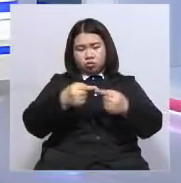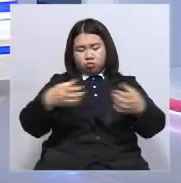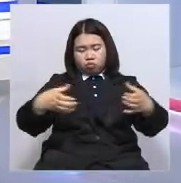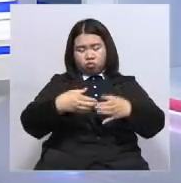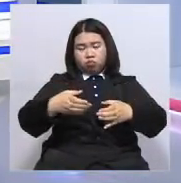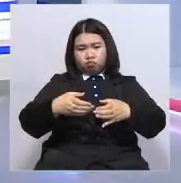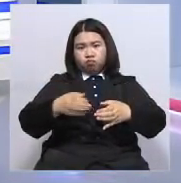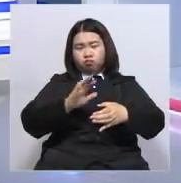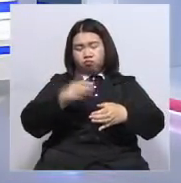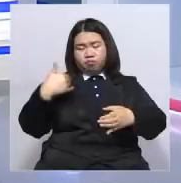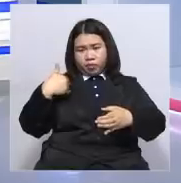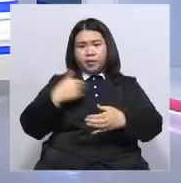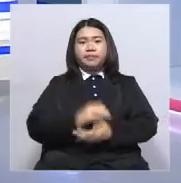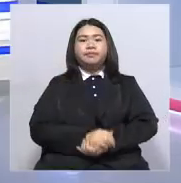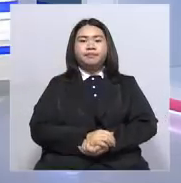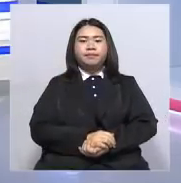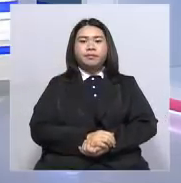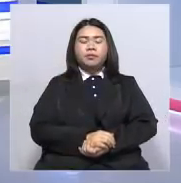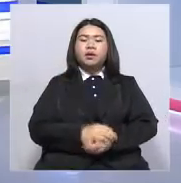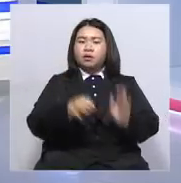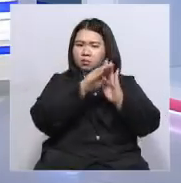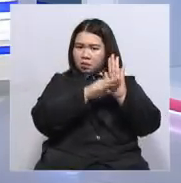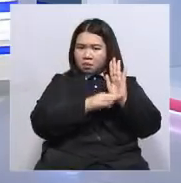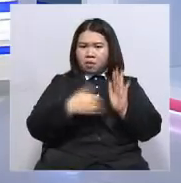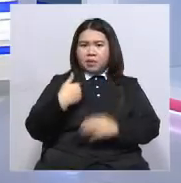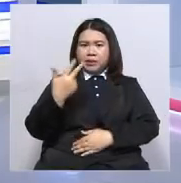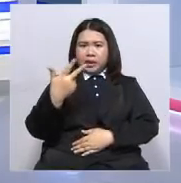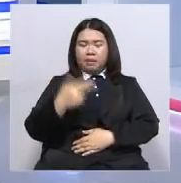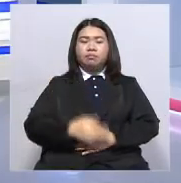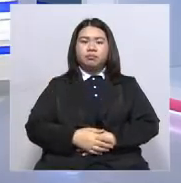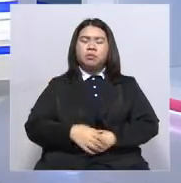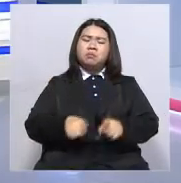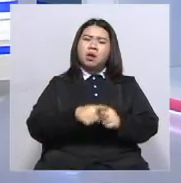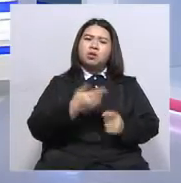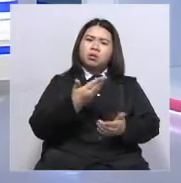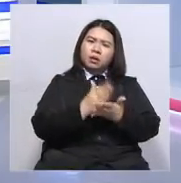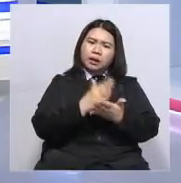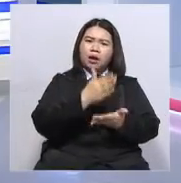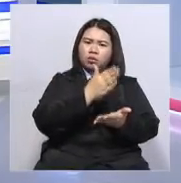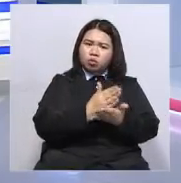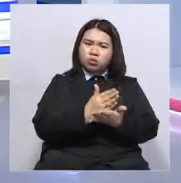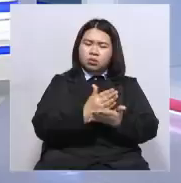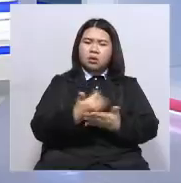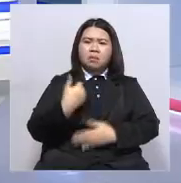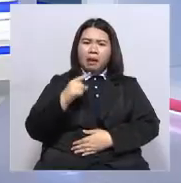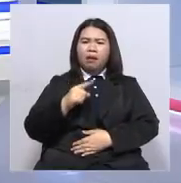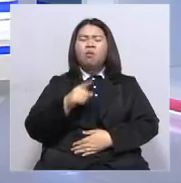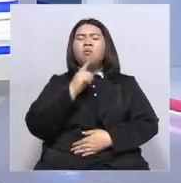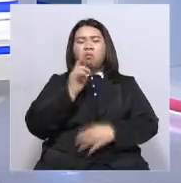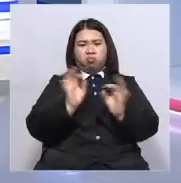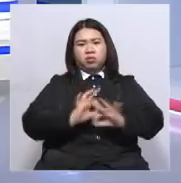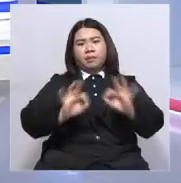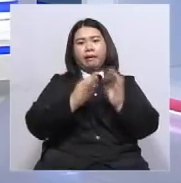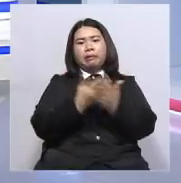นุมนะขององค์กรภาคีร่วมเกษตรกรมีข้อเรียกร้องอยู่หลักๆ3เรื่องเรื่องพักชำระหนี้สินอะไรอย่าง น ี้เป็นต้น เรื่องหนี้น่